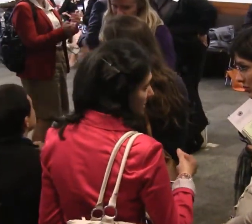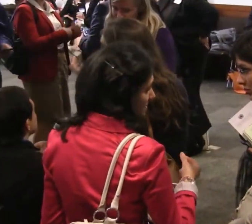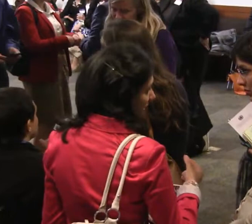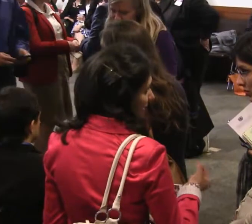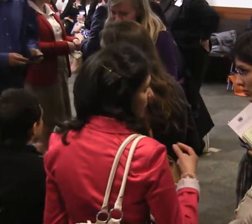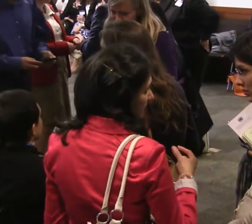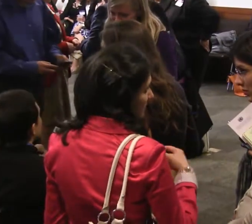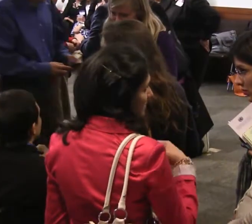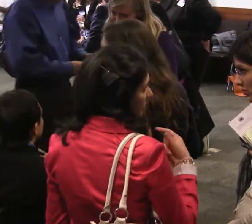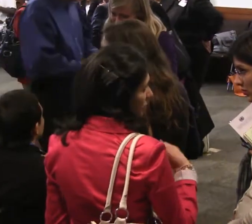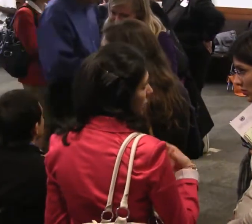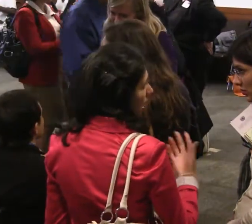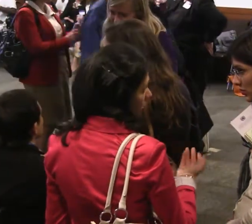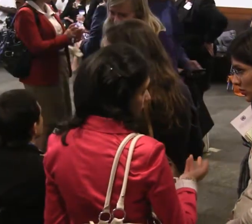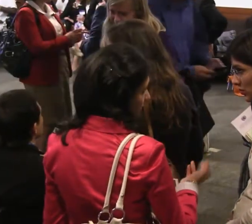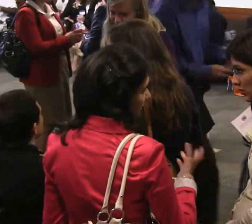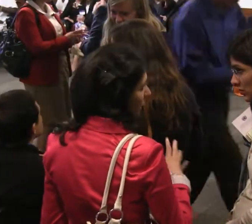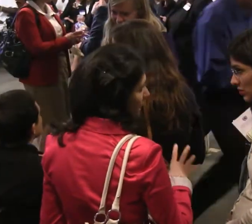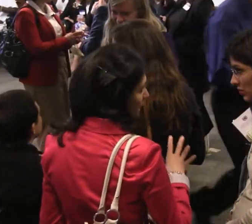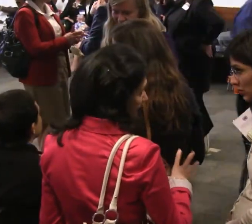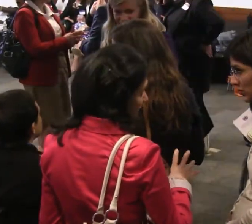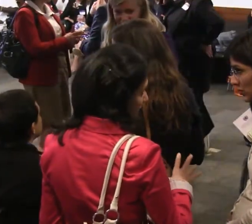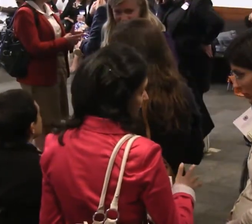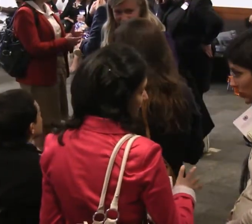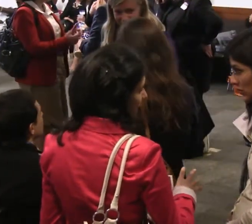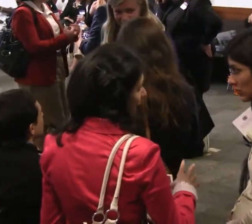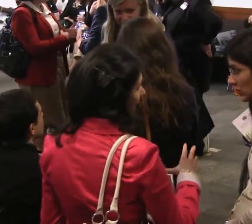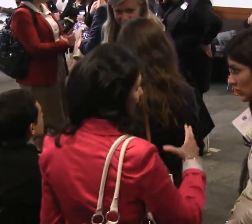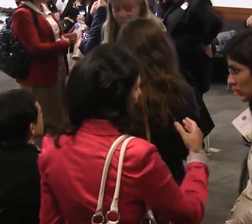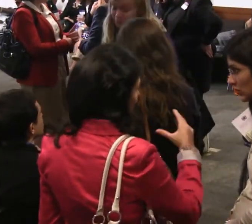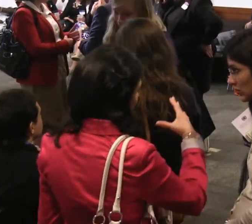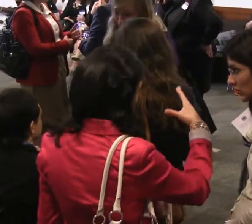ayé lè o ọ̀rẹ́ mi ayé máa lé.